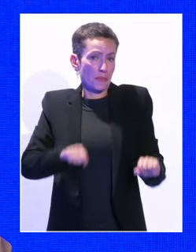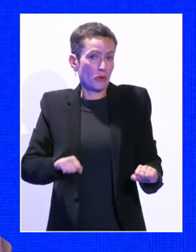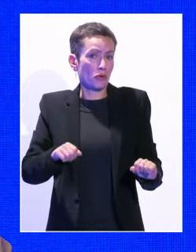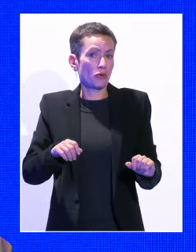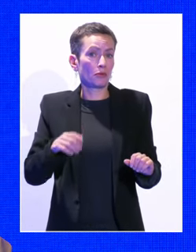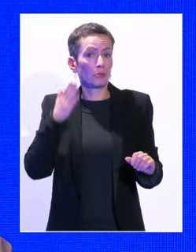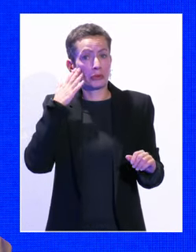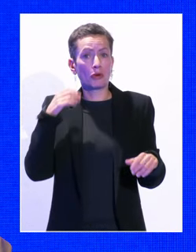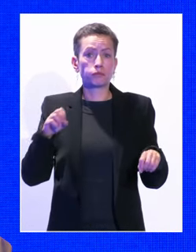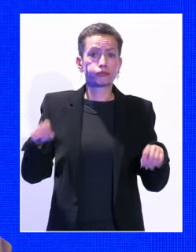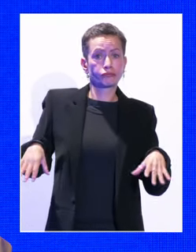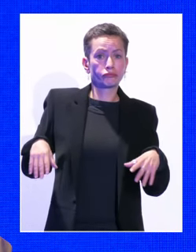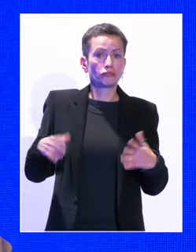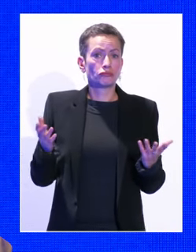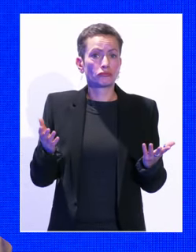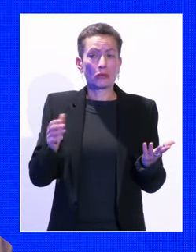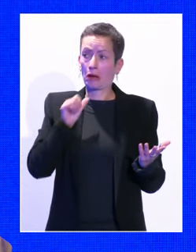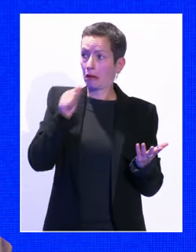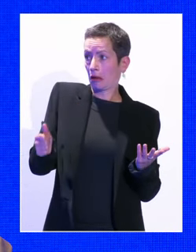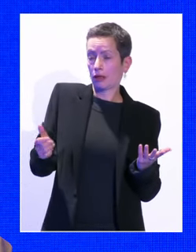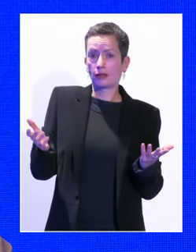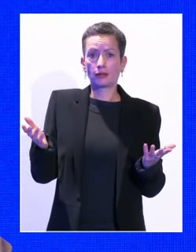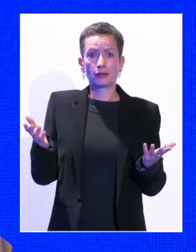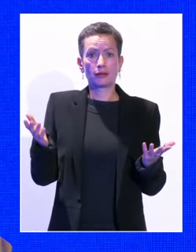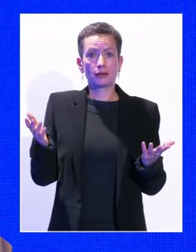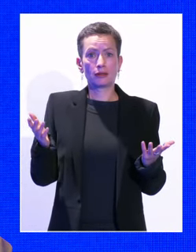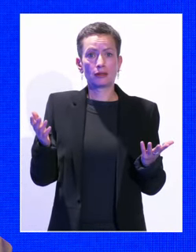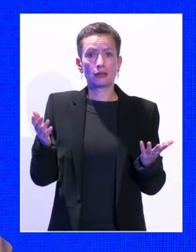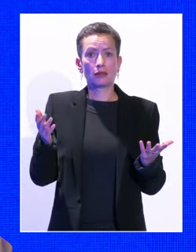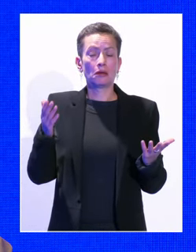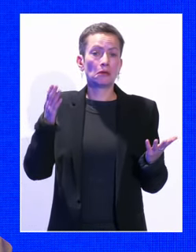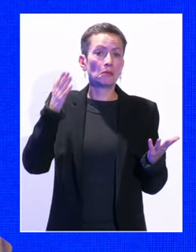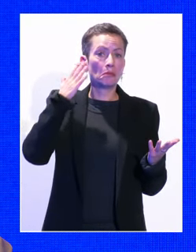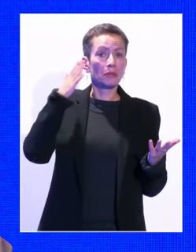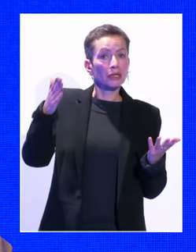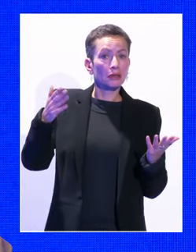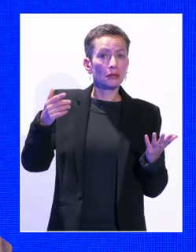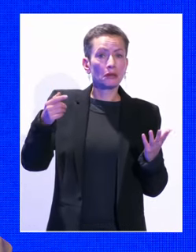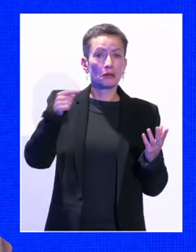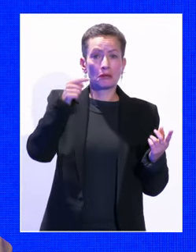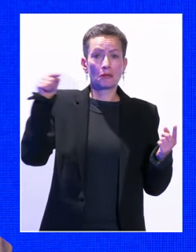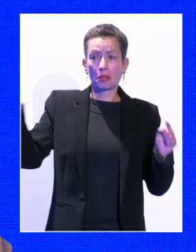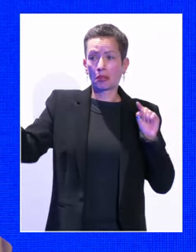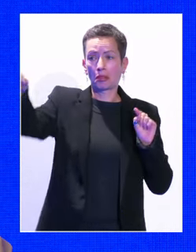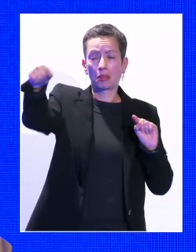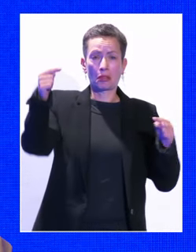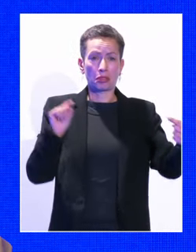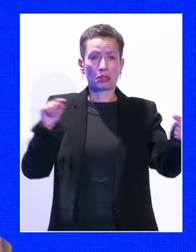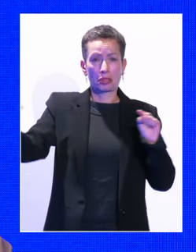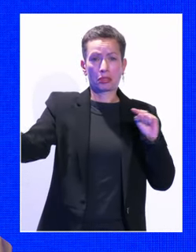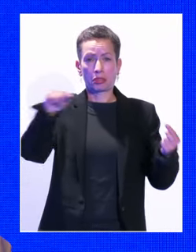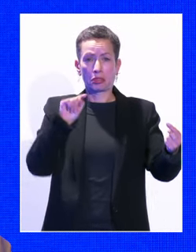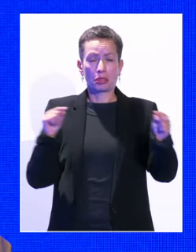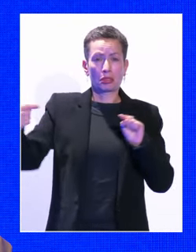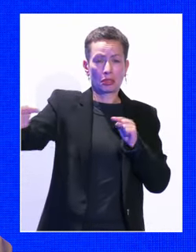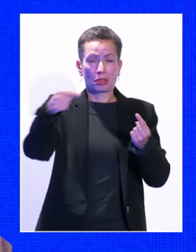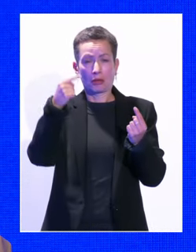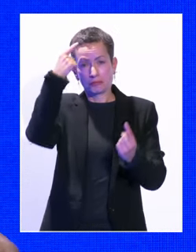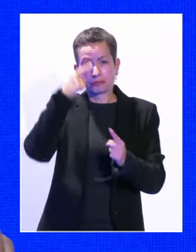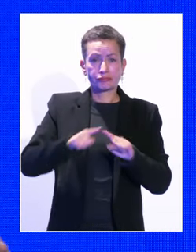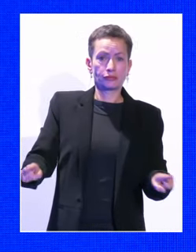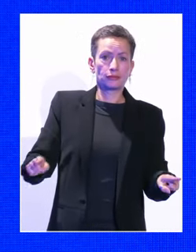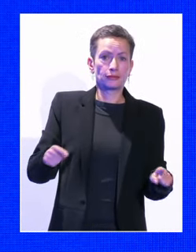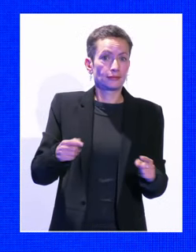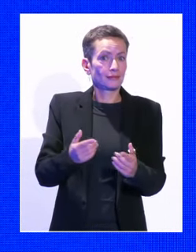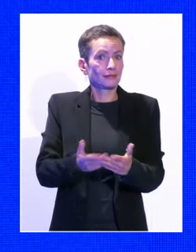les bras ballants, ou plus grave encore, si nous nous contredisons perpétuellement les uns les autres, on peut être